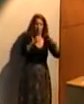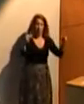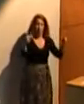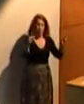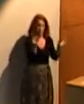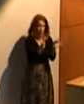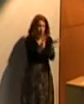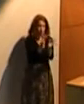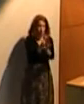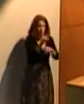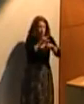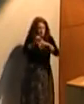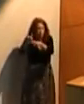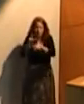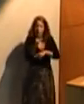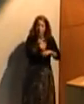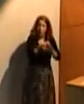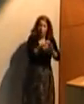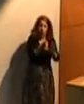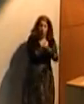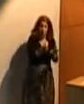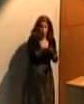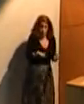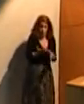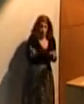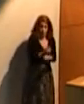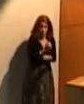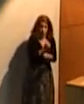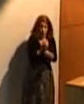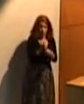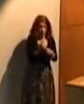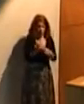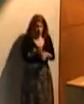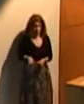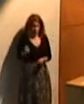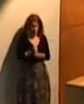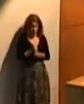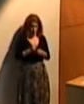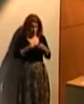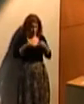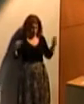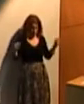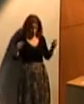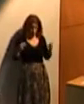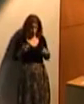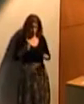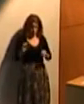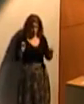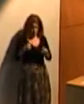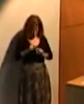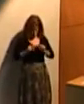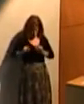l'adn sommes capables de de fabriquer de fabrique est totalement de l'adn vous devez le savoir depuis